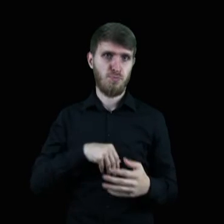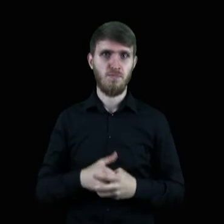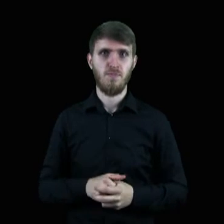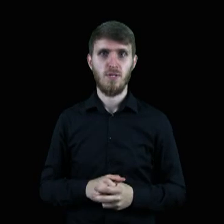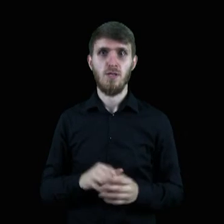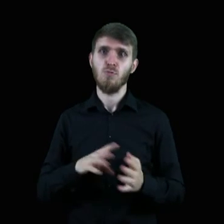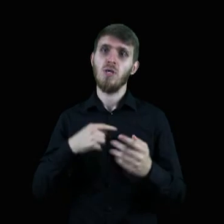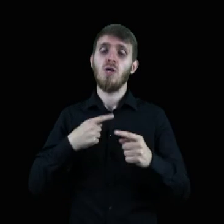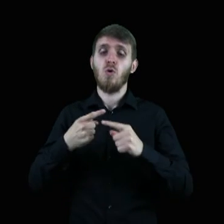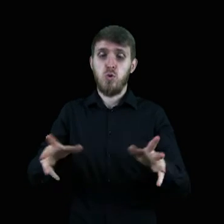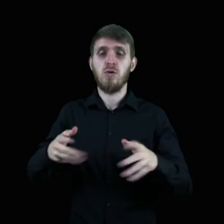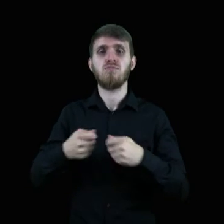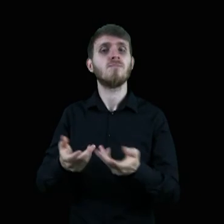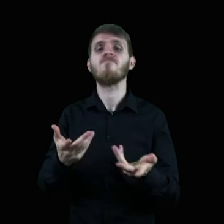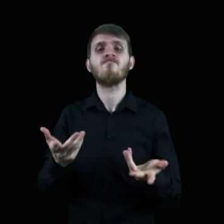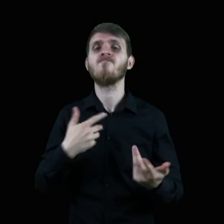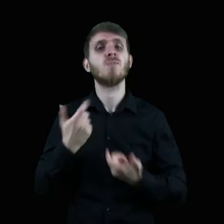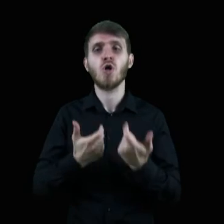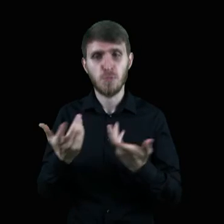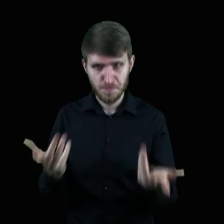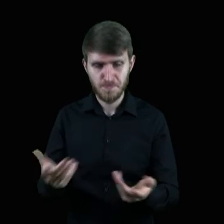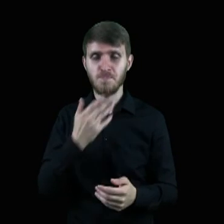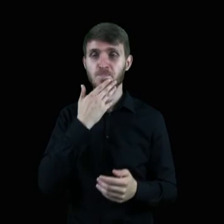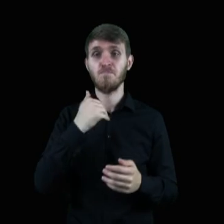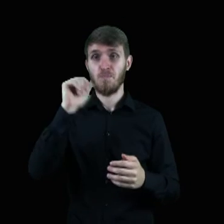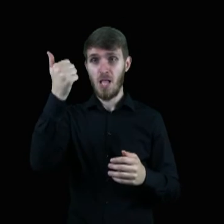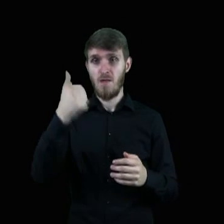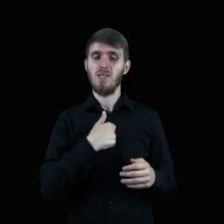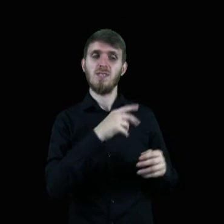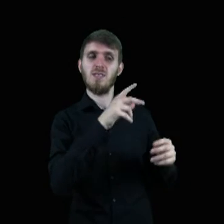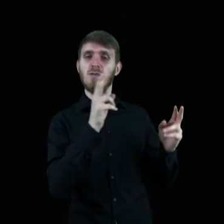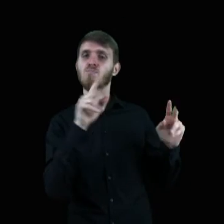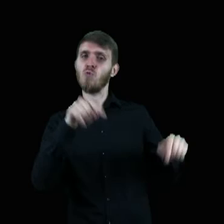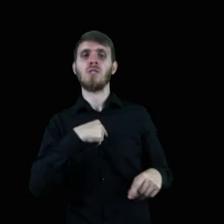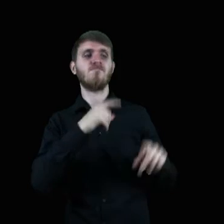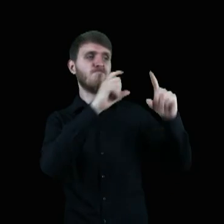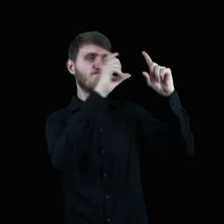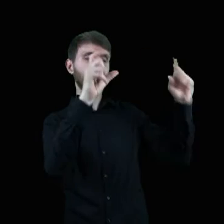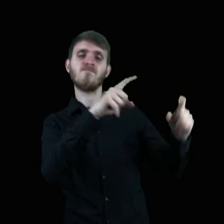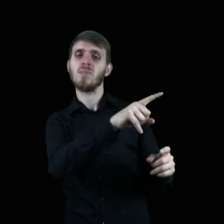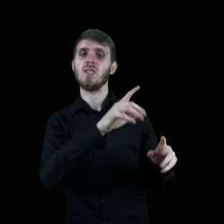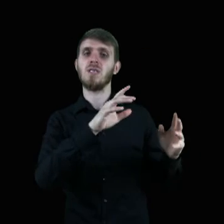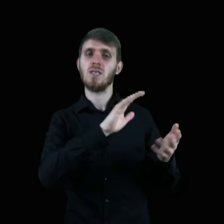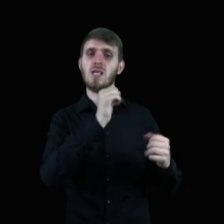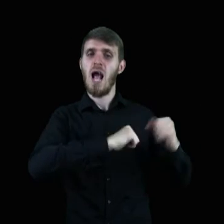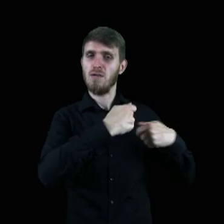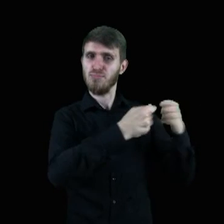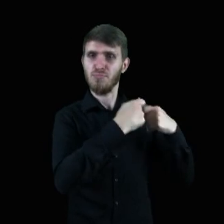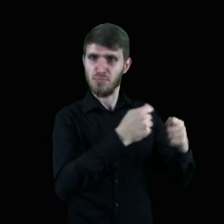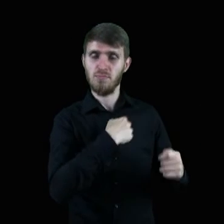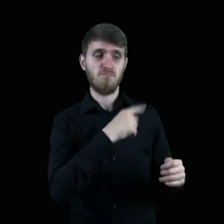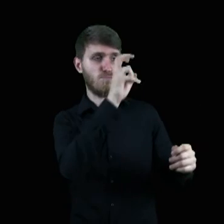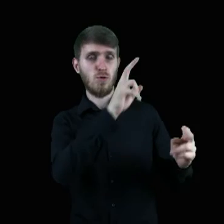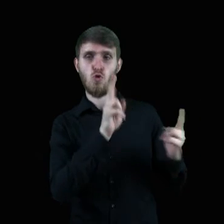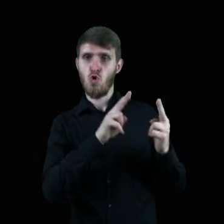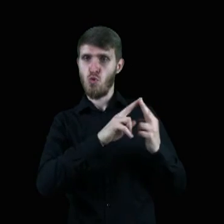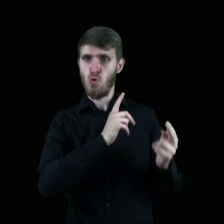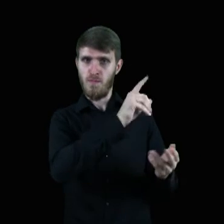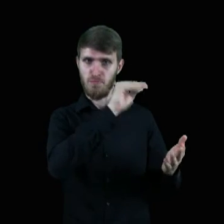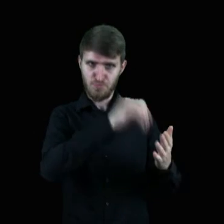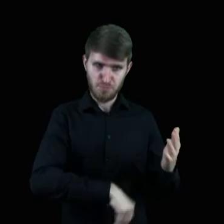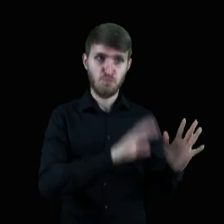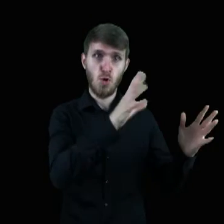sprzedaż. Jeżeli będę chciał dokonać krótkiej sprzedaży, muszę mieć odpowiednią umowę z moim biurem maklerskim. Narysujmy sobie mojego maklera w